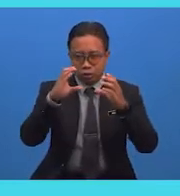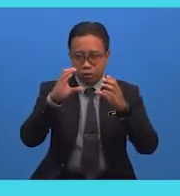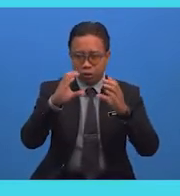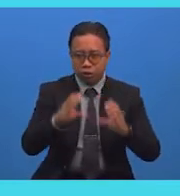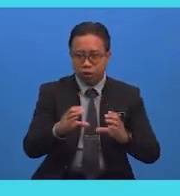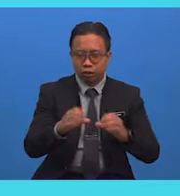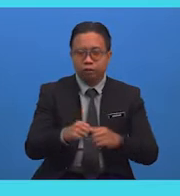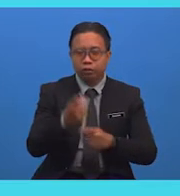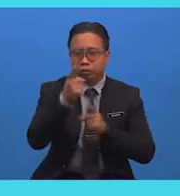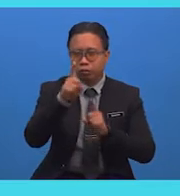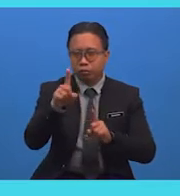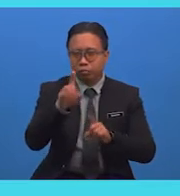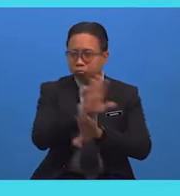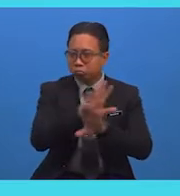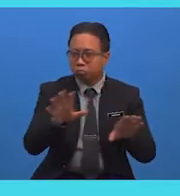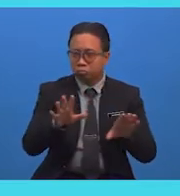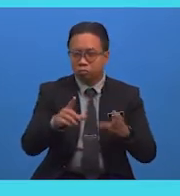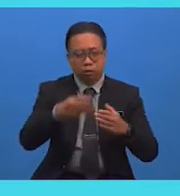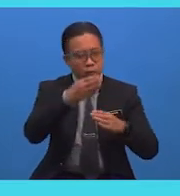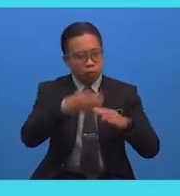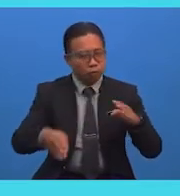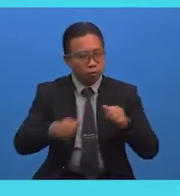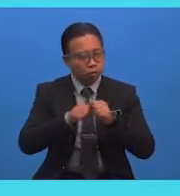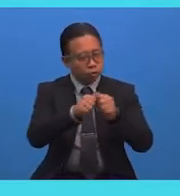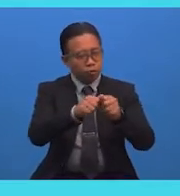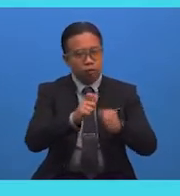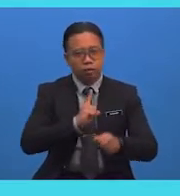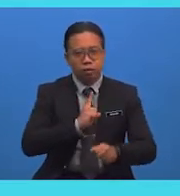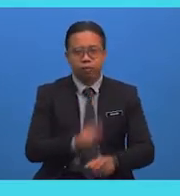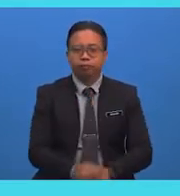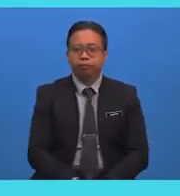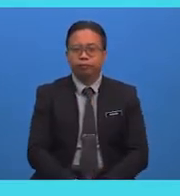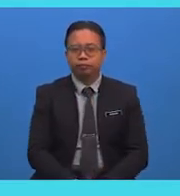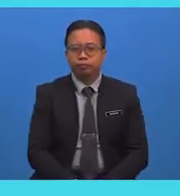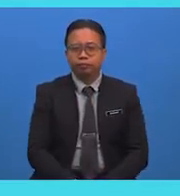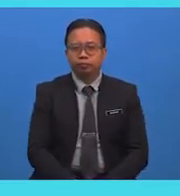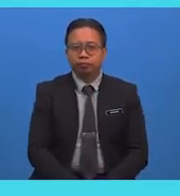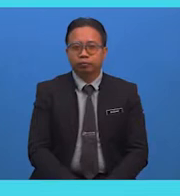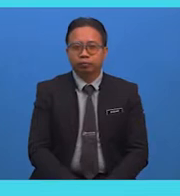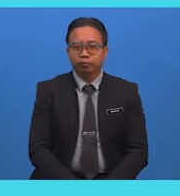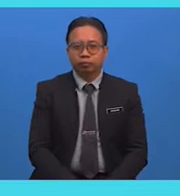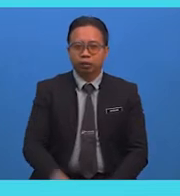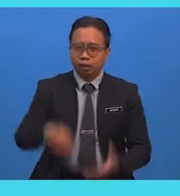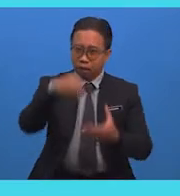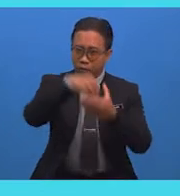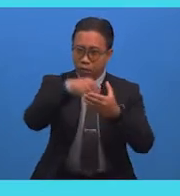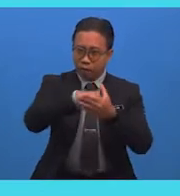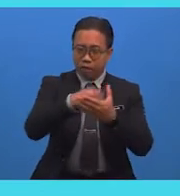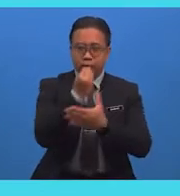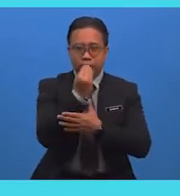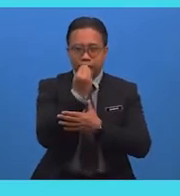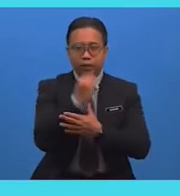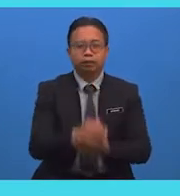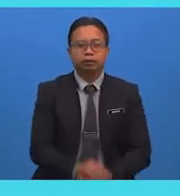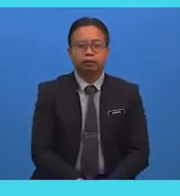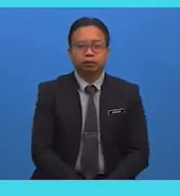haram, jawapannya tidak disembelih mengikut hukum syarak. Bagi aspek kandungan pula,